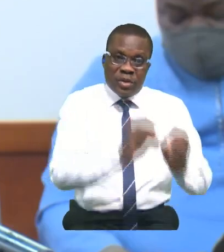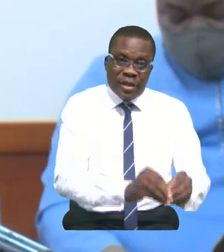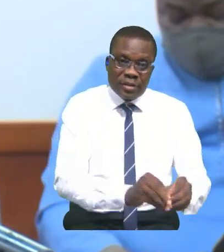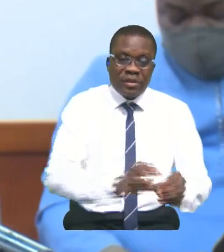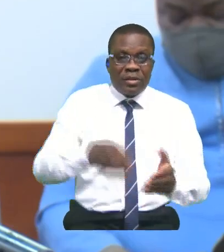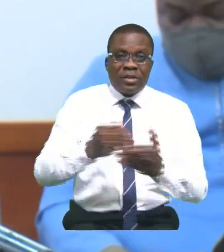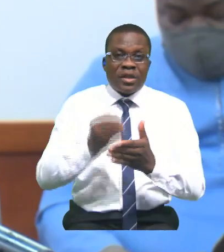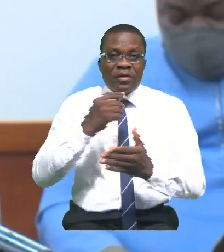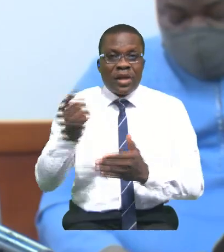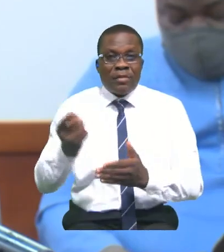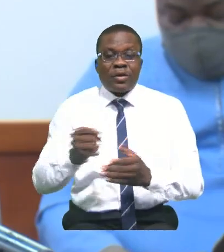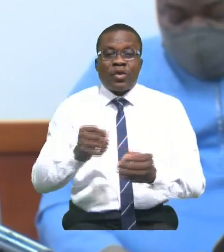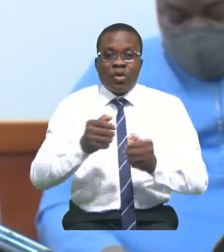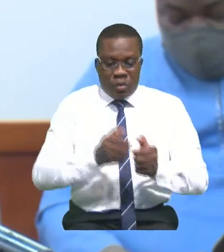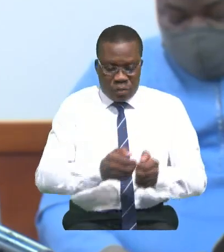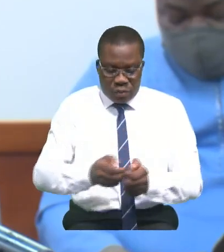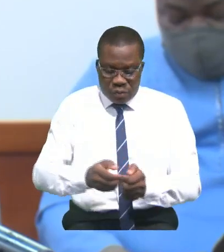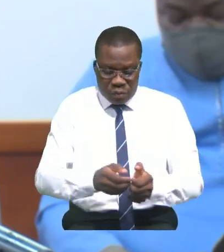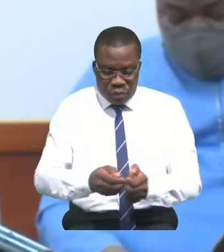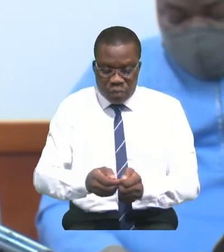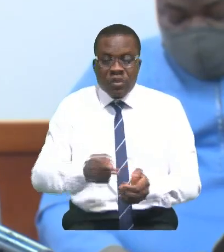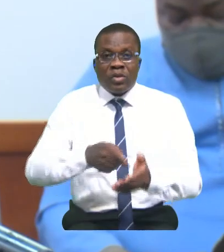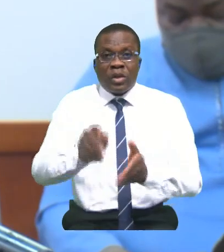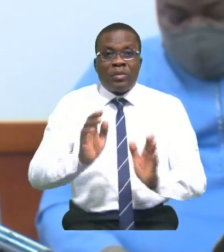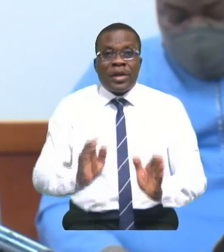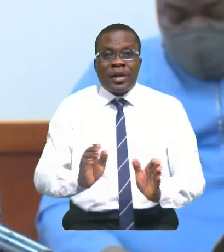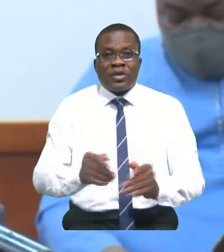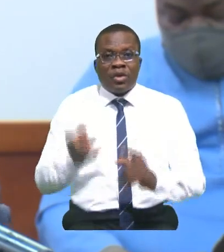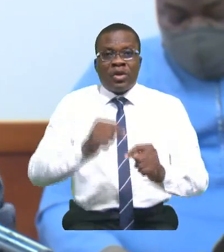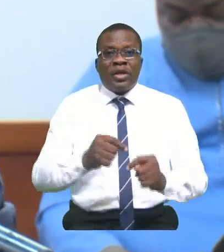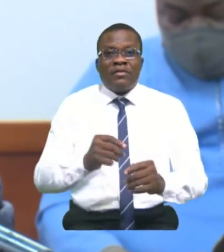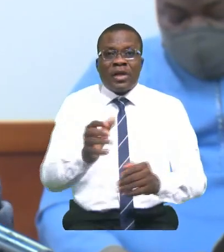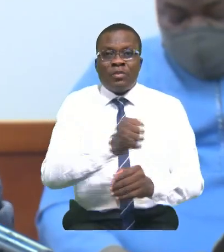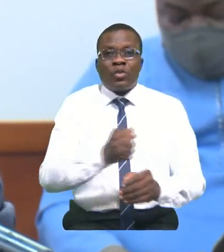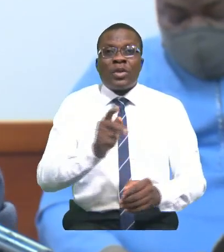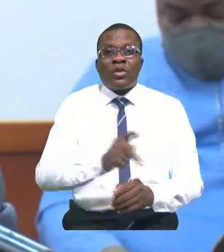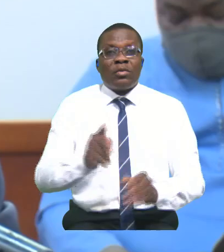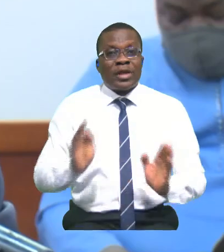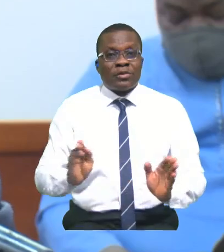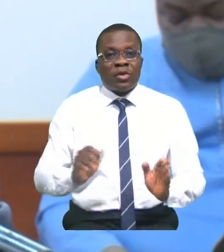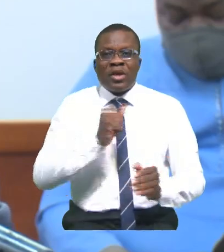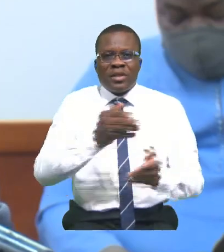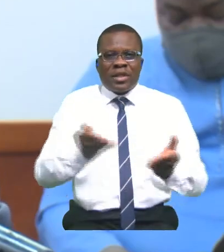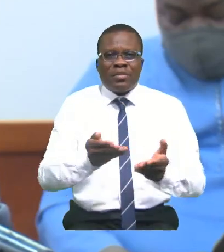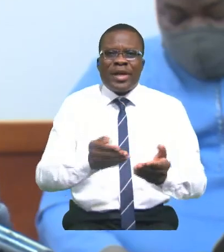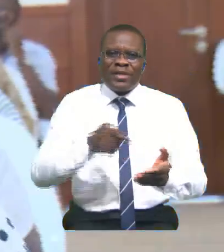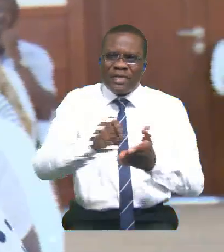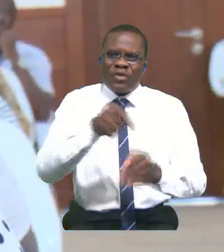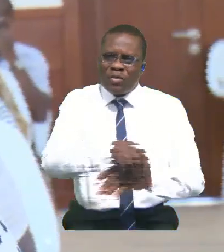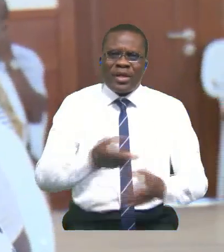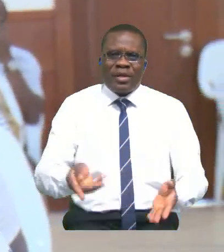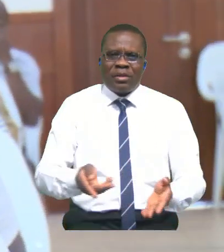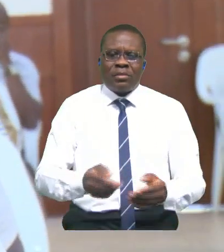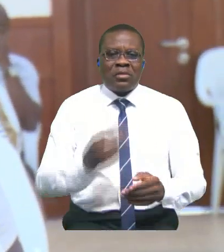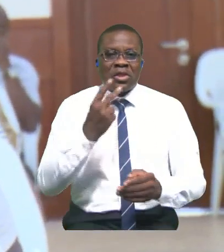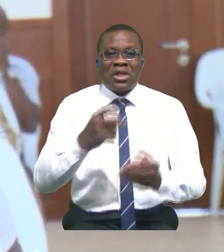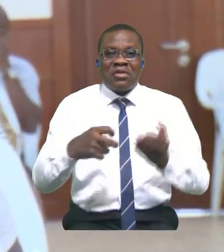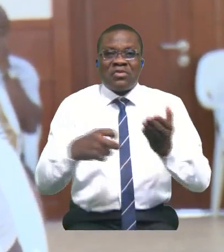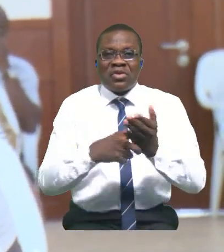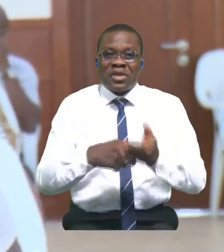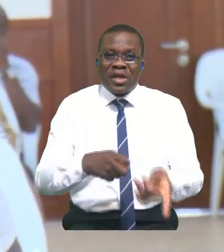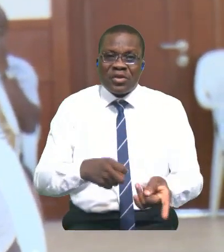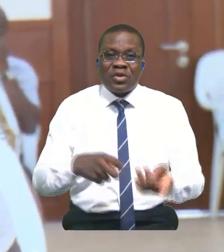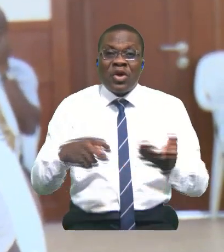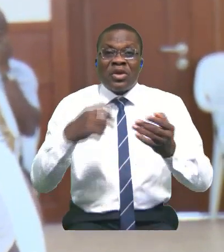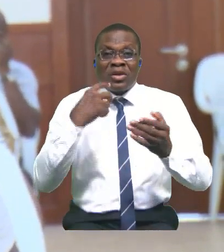trouvent un truc mobileem ils font leur paiement ils viennent ici il vienent leur passeport mais c'est pas ici qu'il faut forcément payer j'ai vu des reçus des reçus qui